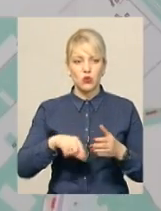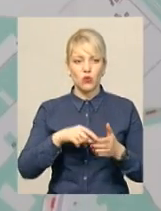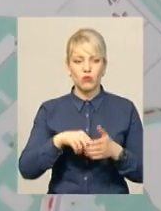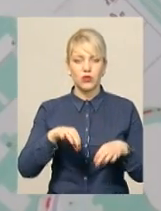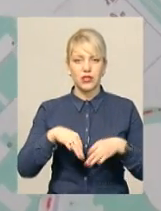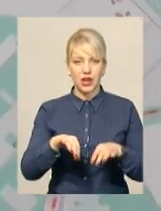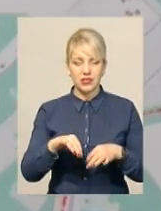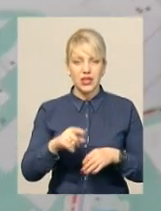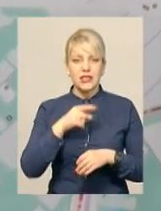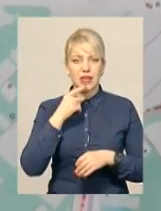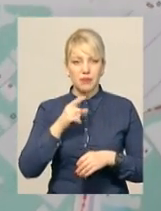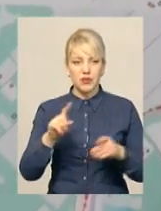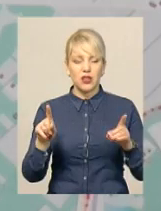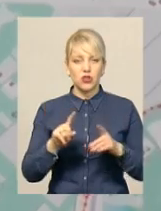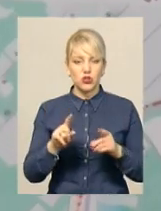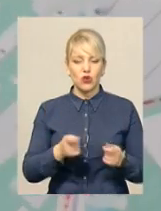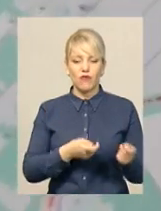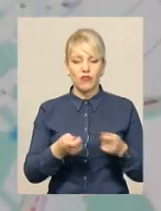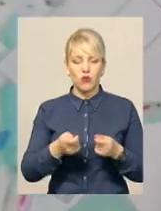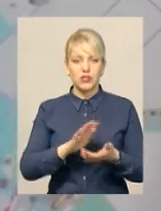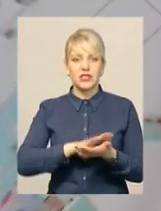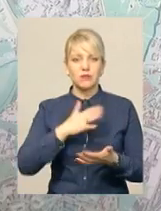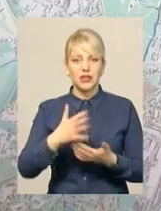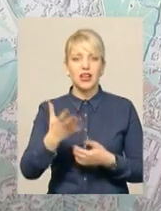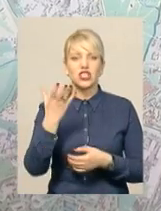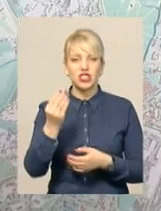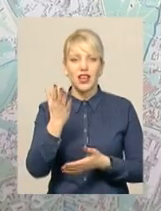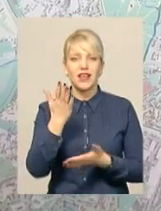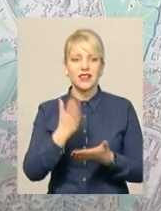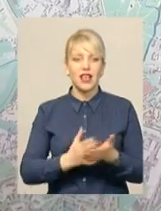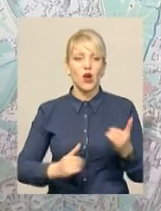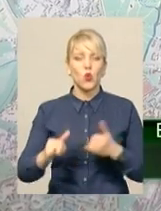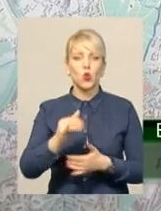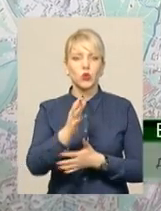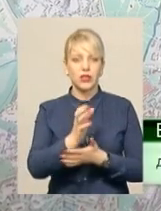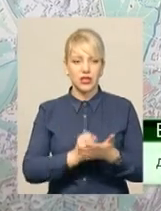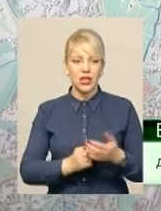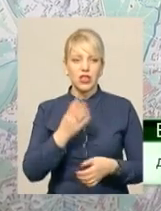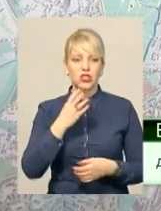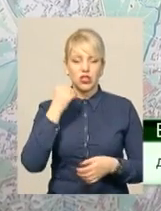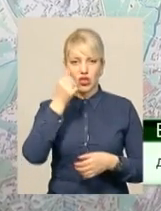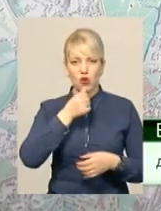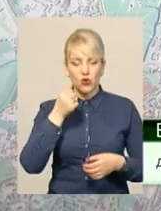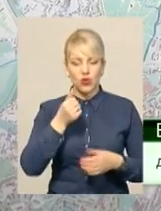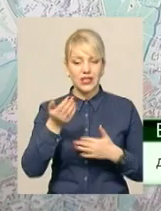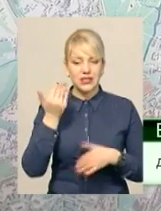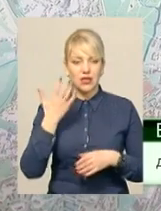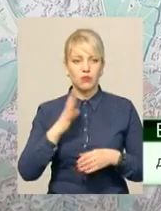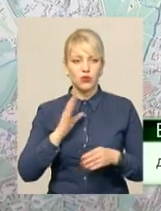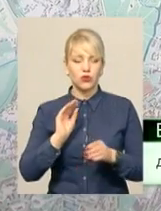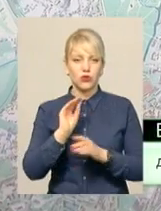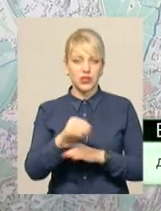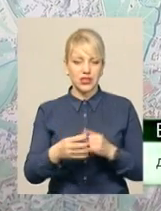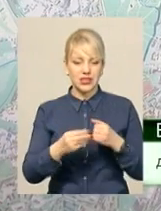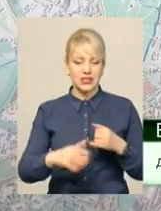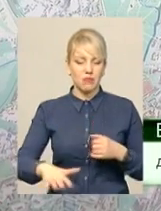Владислав Кривенчук запевняє, вивозити сміття ще є куди. 4 роки назад полігону було додана земельна